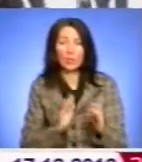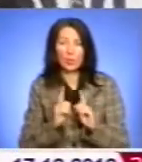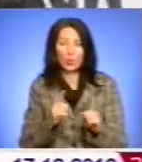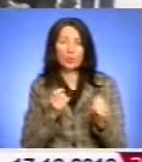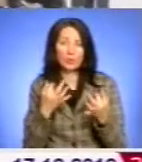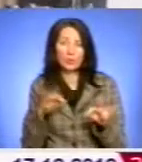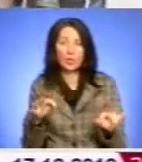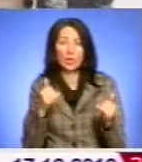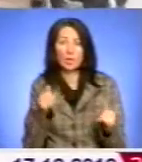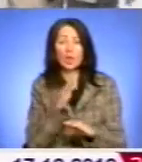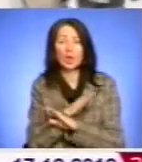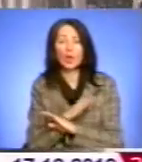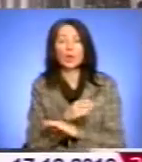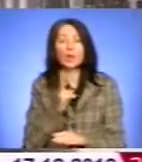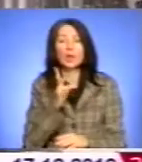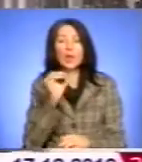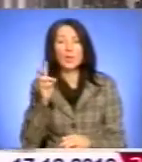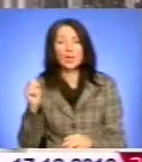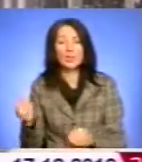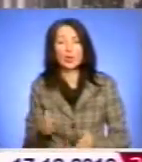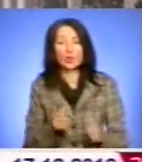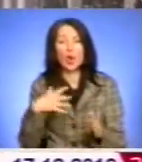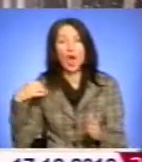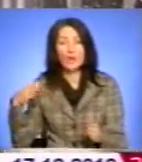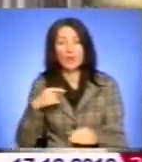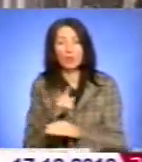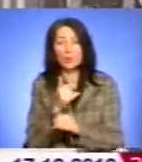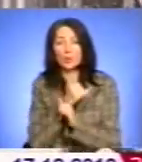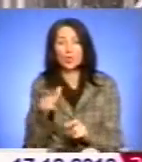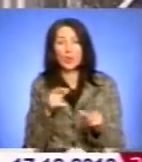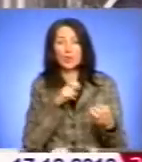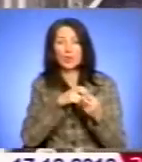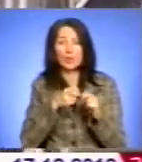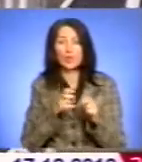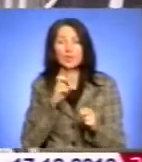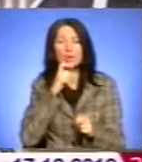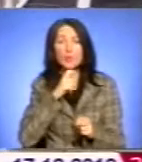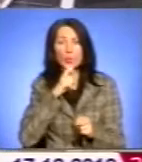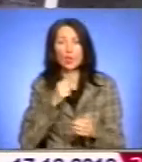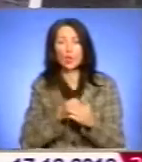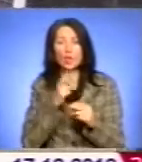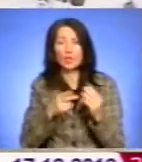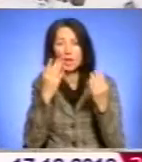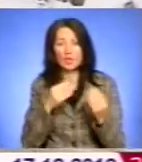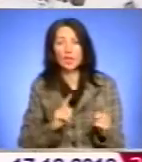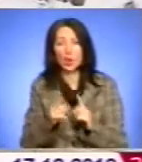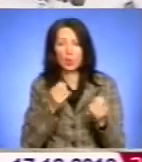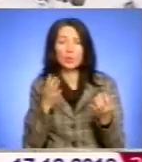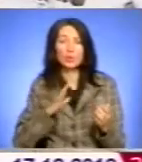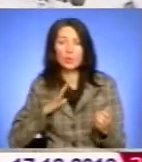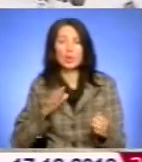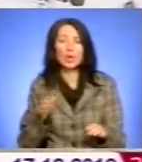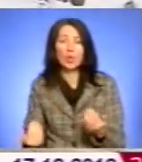Кременецької траси до дороги Львів-Тернопіль. Неможливо проїхати на Івано-Франківськ і Броди. До кінця дня рух сподіваються відновити. Зараз